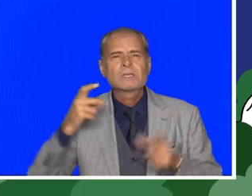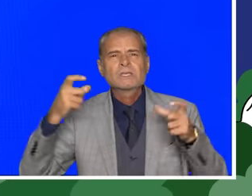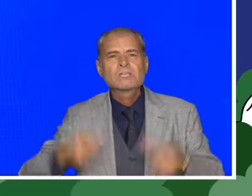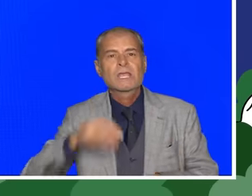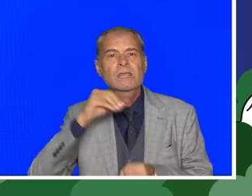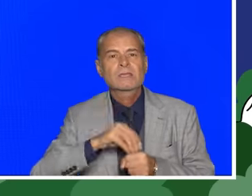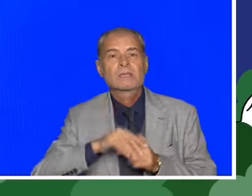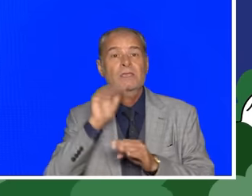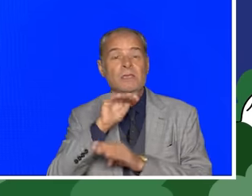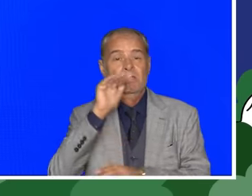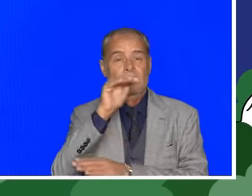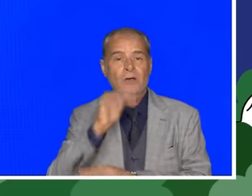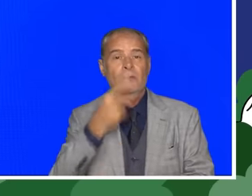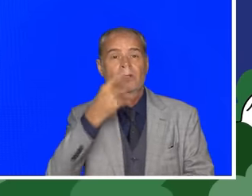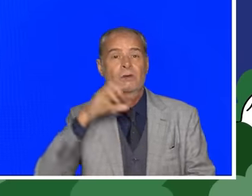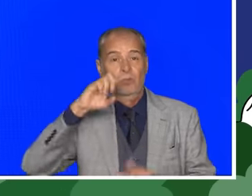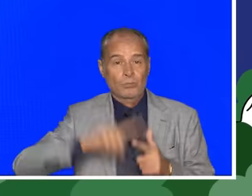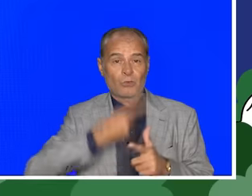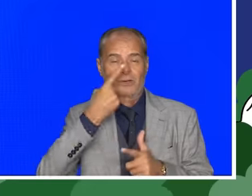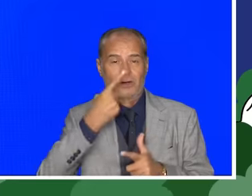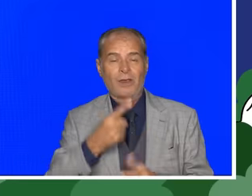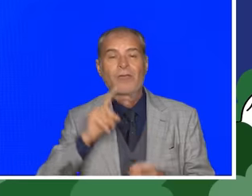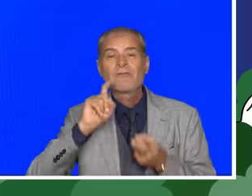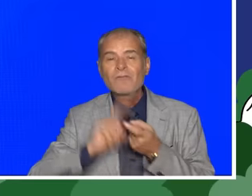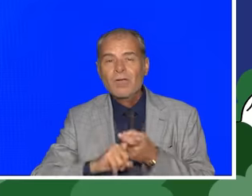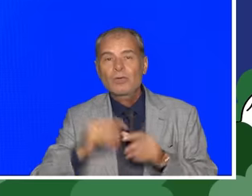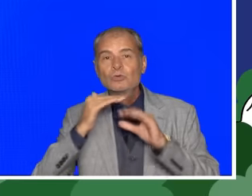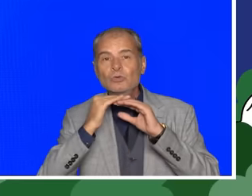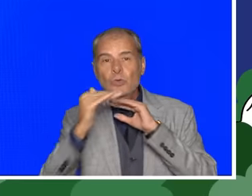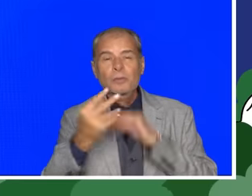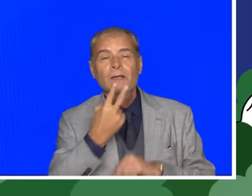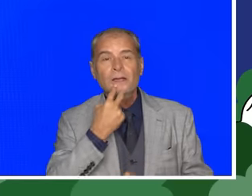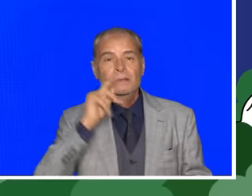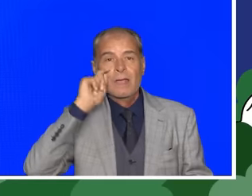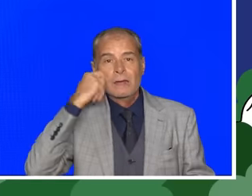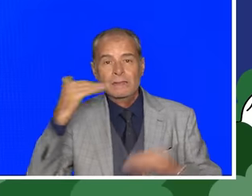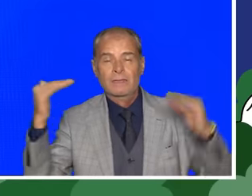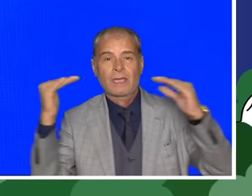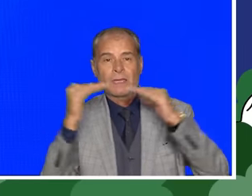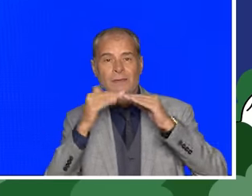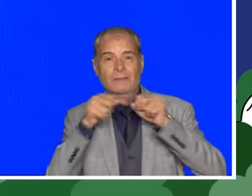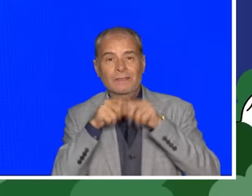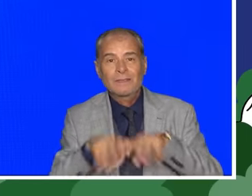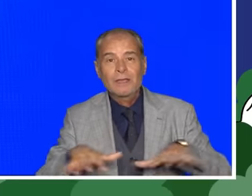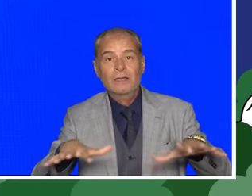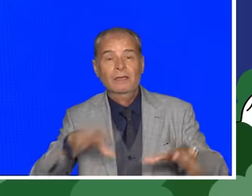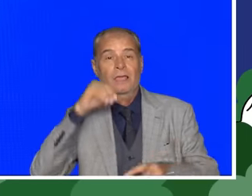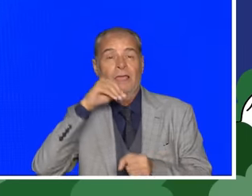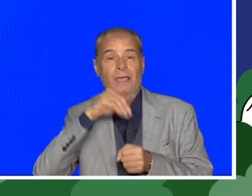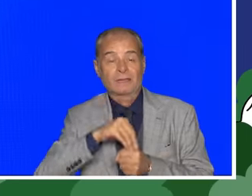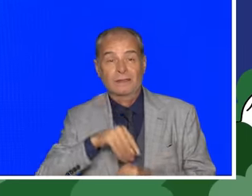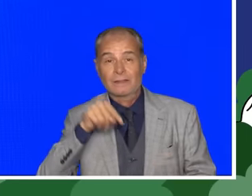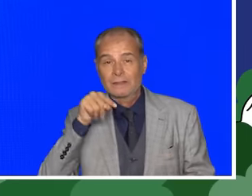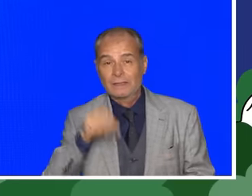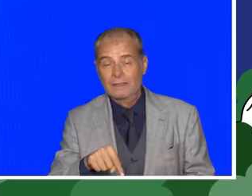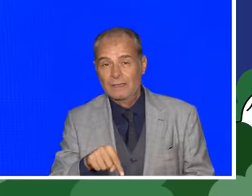yaşamına dahil edilmesi alanında bir proje ve toplumsal cinsiyet eşitliğinin yaygınlaştırılması